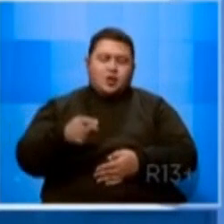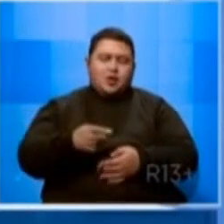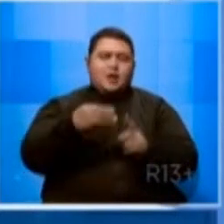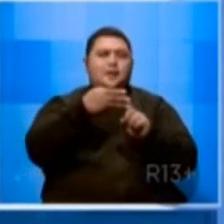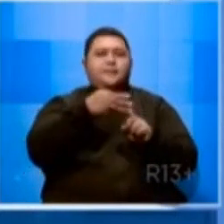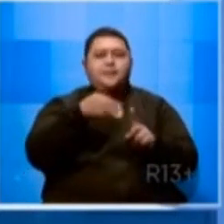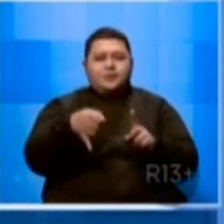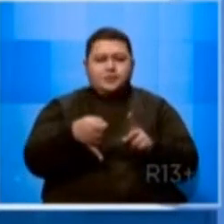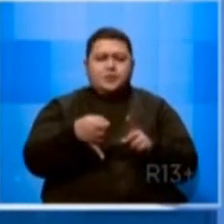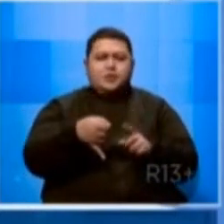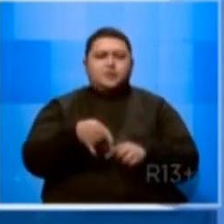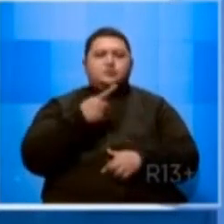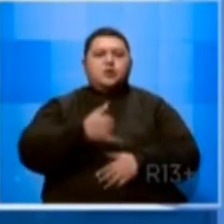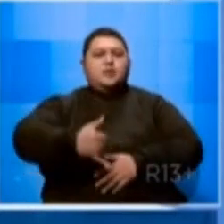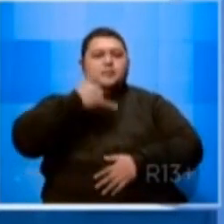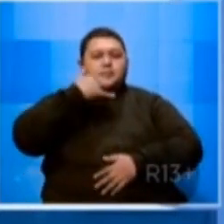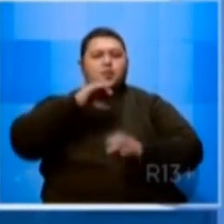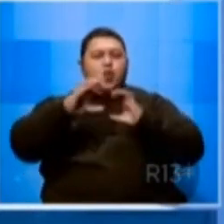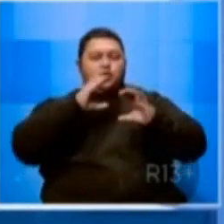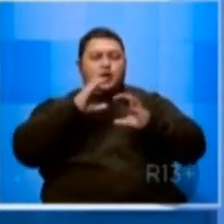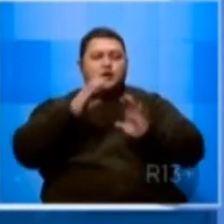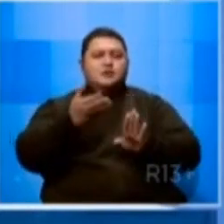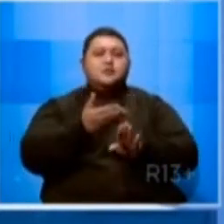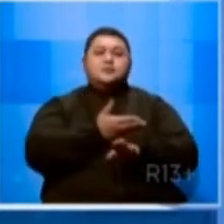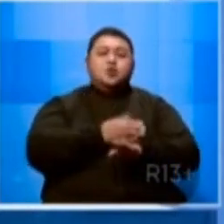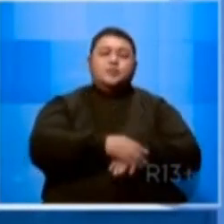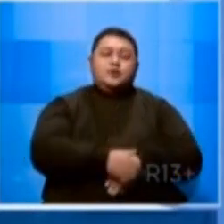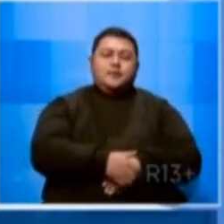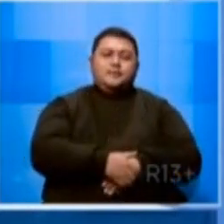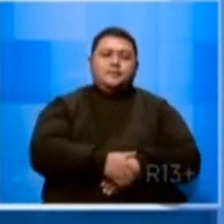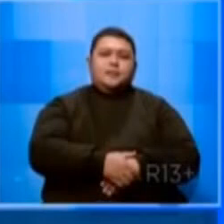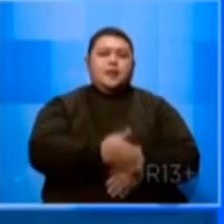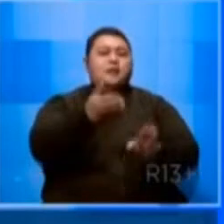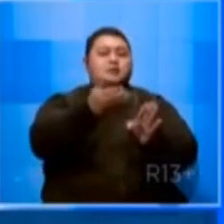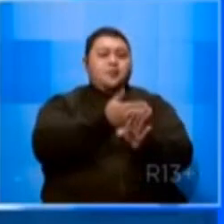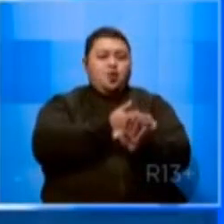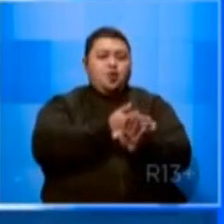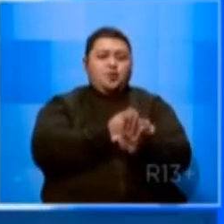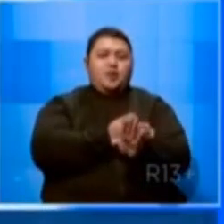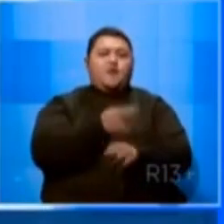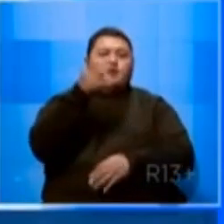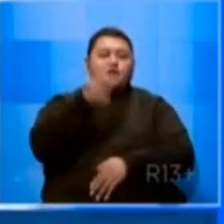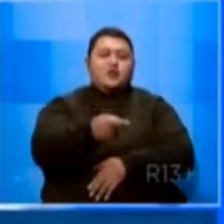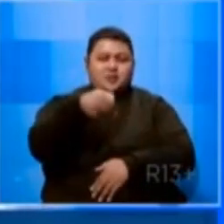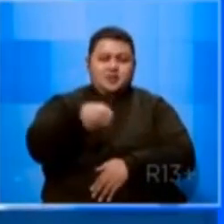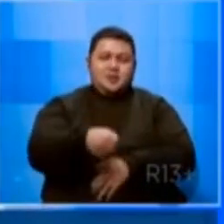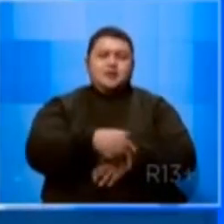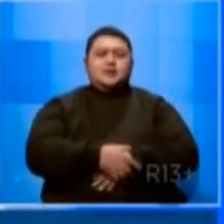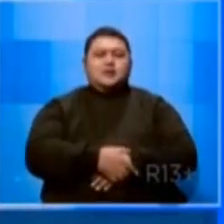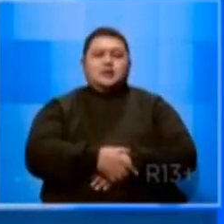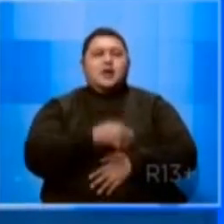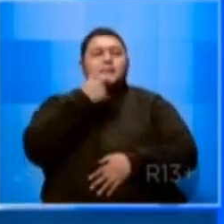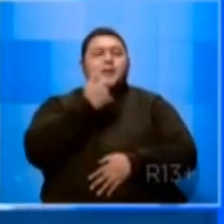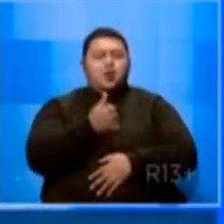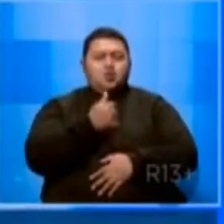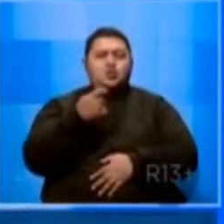juga kemudian berkomunikasi dengan pihak elizer sebelum vonis ini bahkan perlu kita